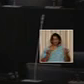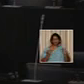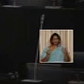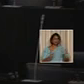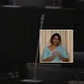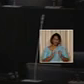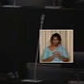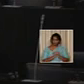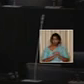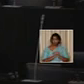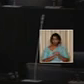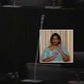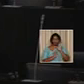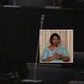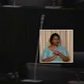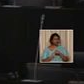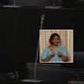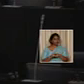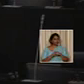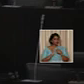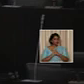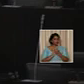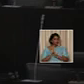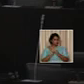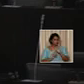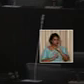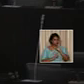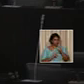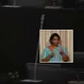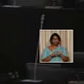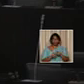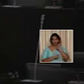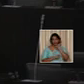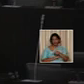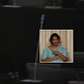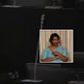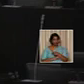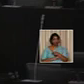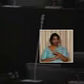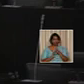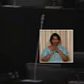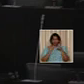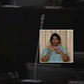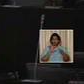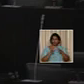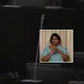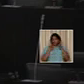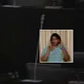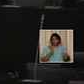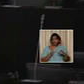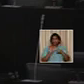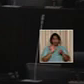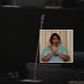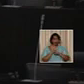कटयुक्त विनवे यनुगत्ताम गर मंदिम इद्रिपत्कर्प कारण सद्या विशाल सत्न प्रमाण के खलापेट